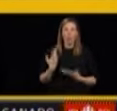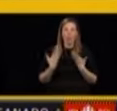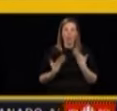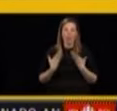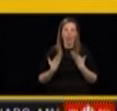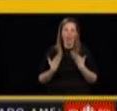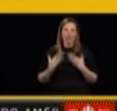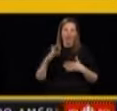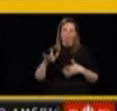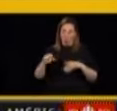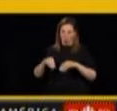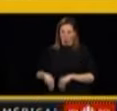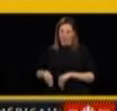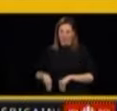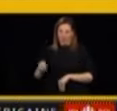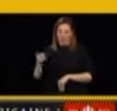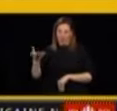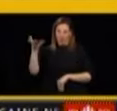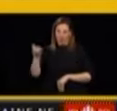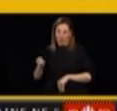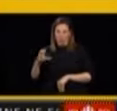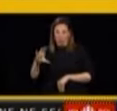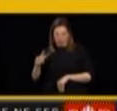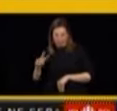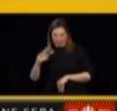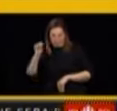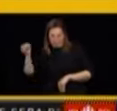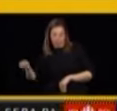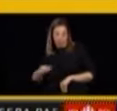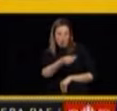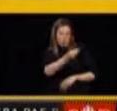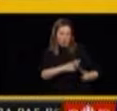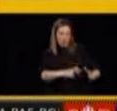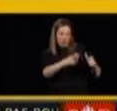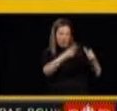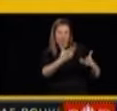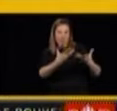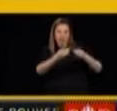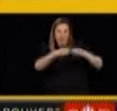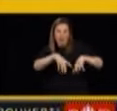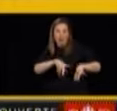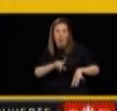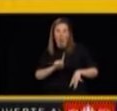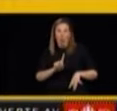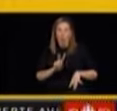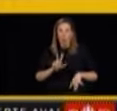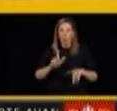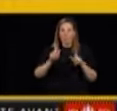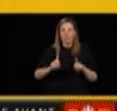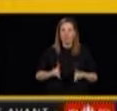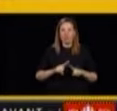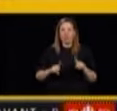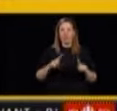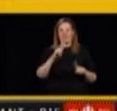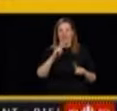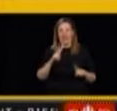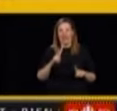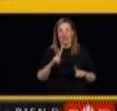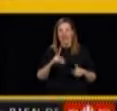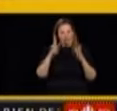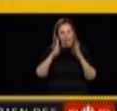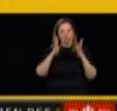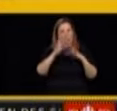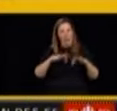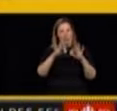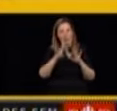ministère qui a reçu les CV puis qui les a envoyés aux établissements, mais je peux vous dire là qu'on ne fait pas exprès pour